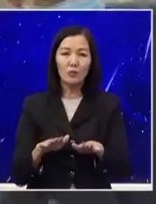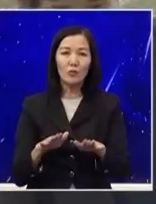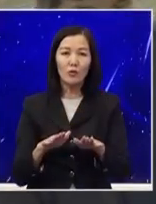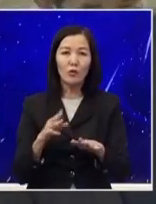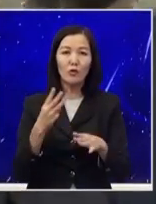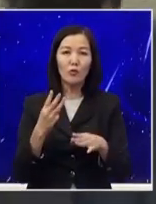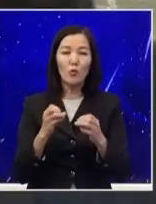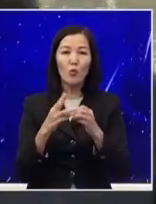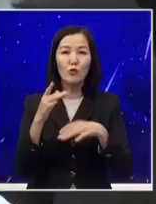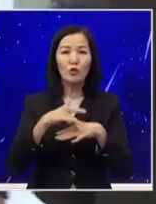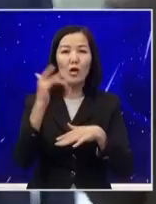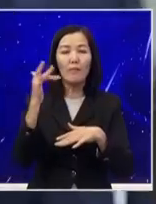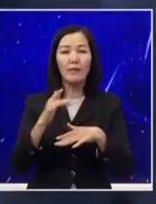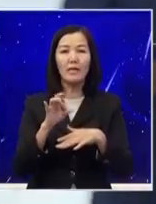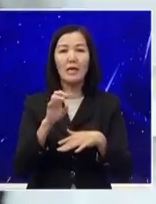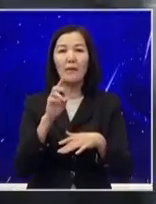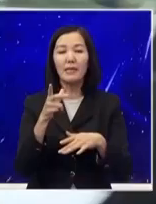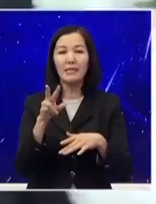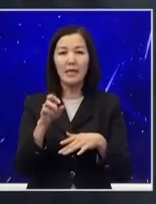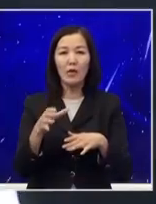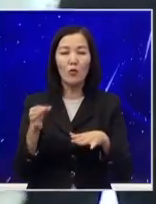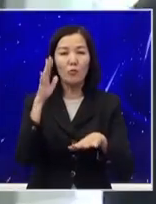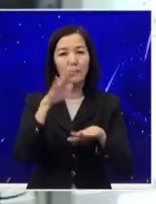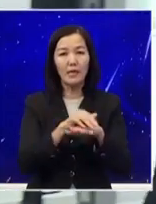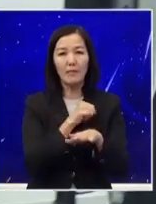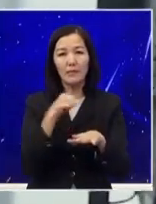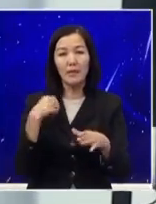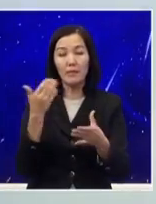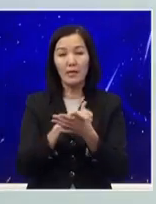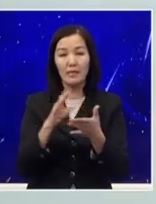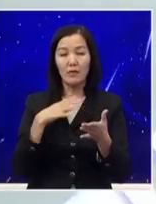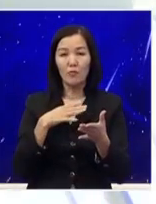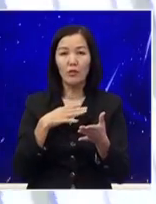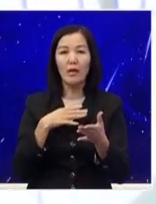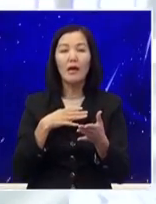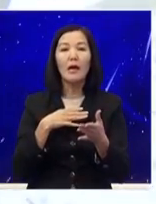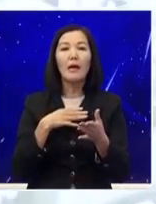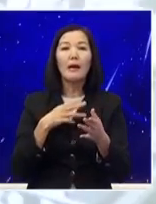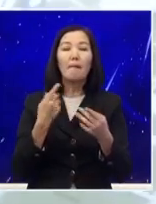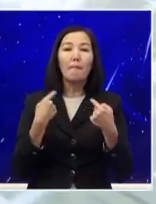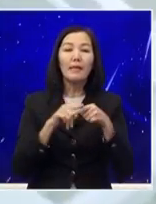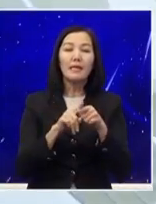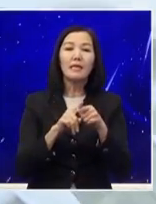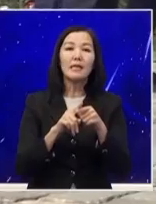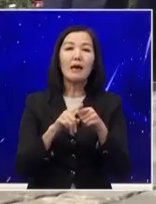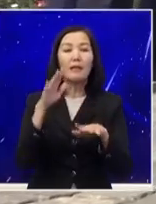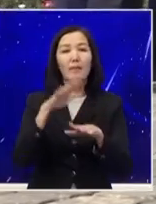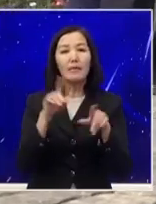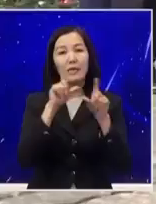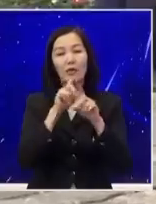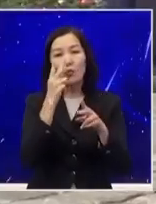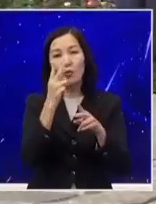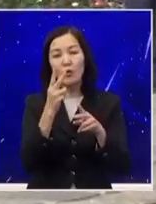13 қабатты. Роман Склярға ғимаратты облыс әкімі Амандық Баталов таныстырып шықты. Материалдық техникалық базасын көрген